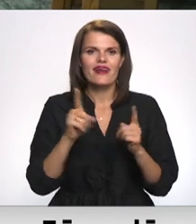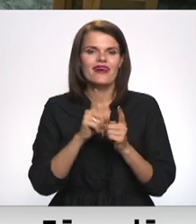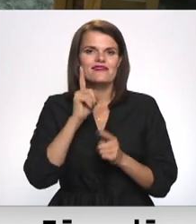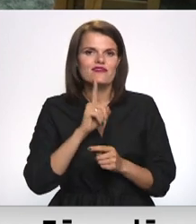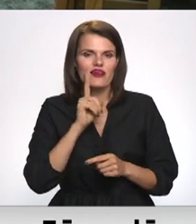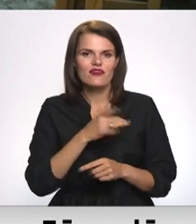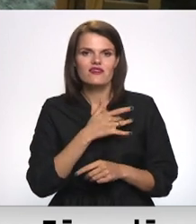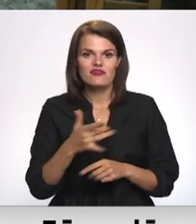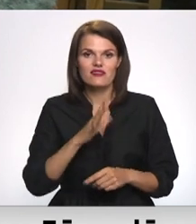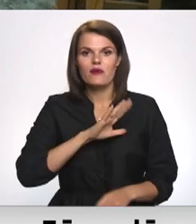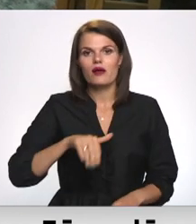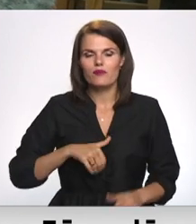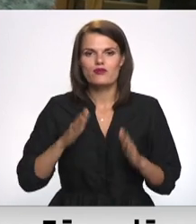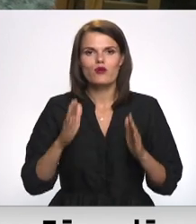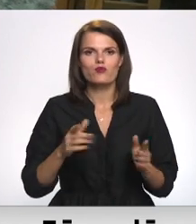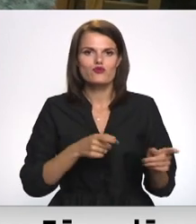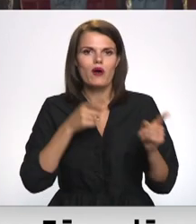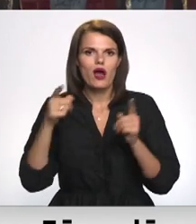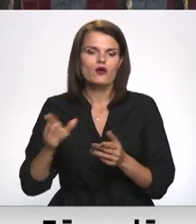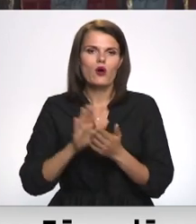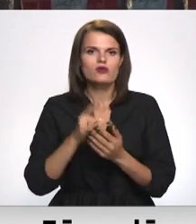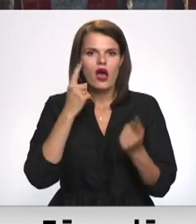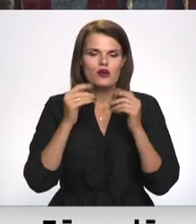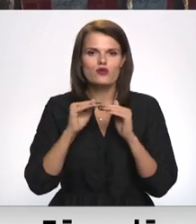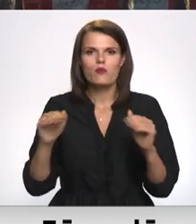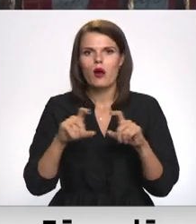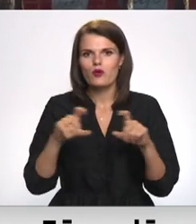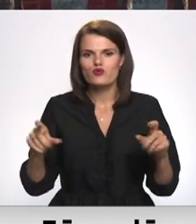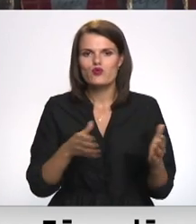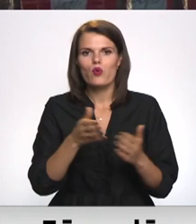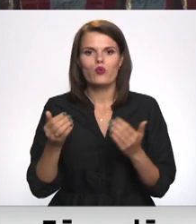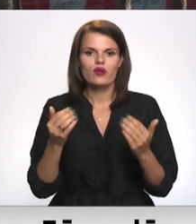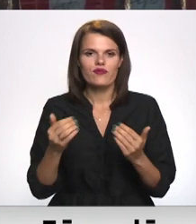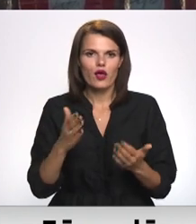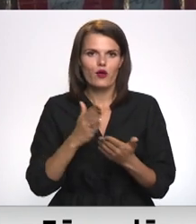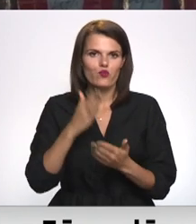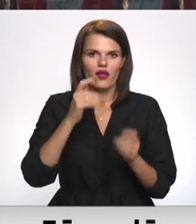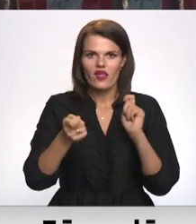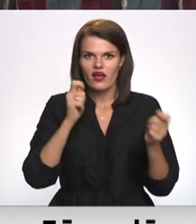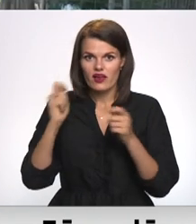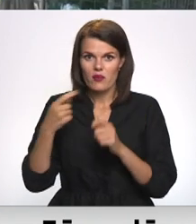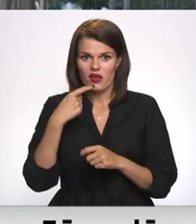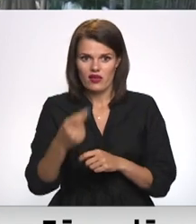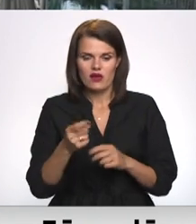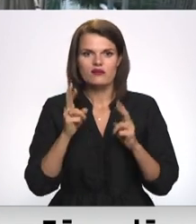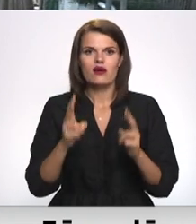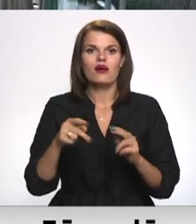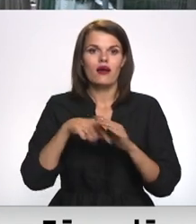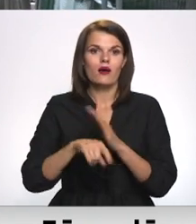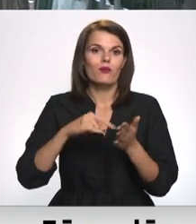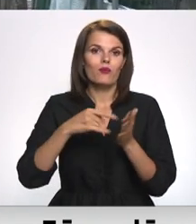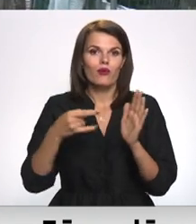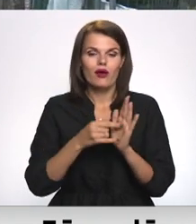īslaicīgi. Visticamāk pēc tam tā tikšot pārcelt uz Asaru pamatskolu, kur pašlaik notiek remontdarbi. Jāteic gan, ka īstenojamajā